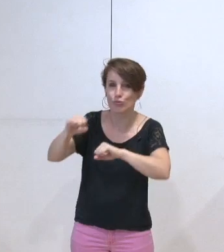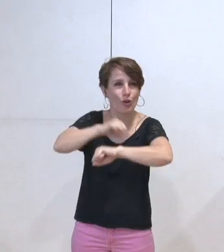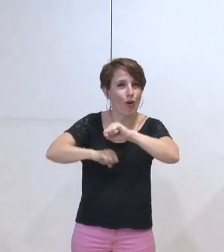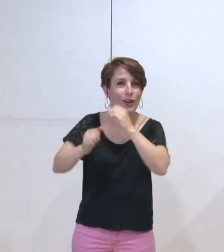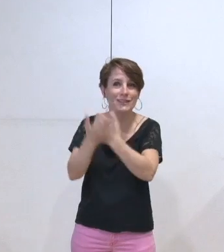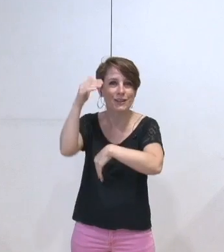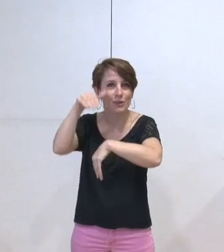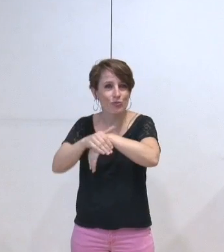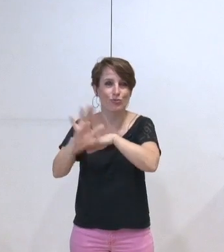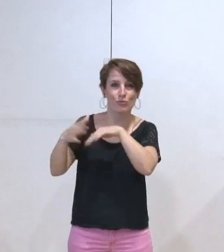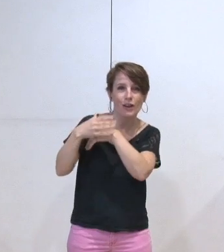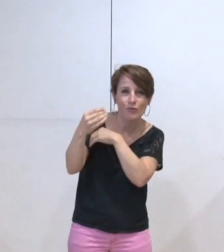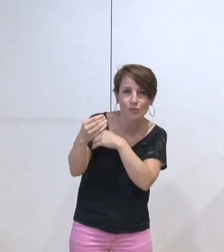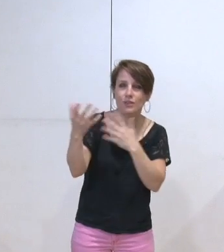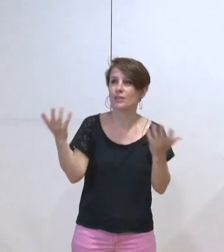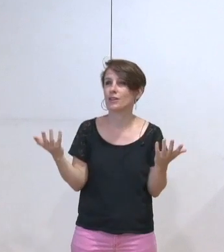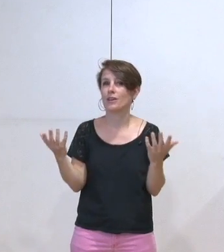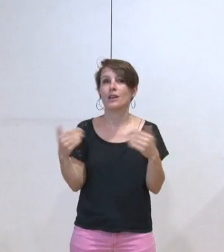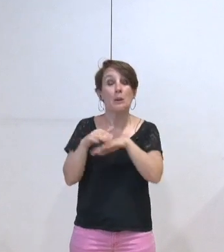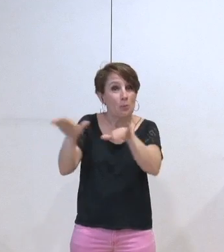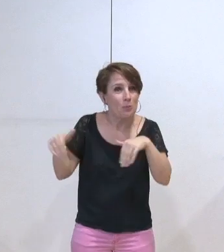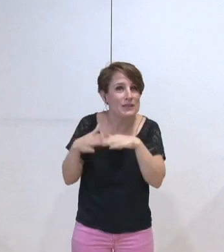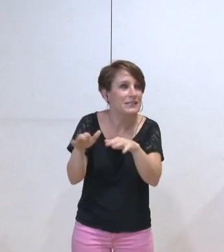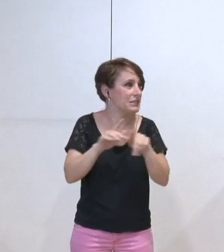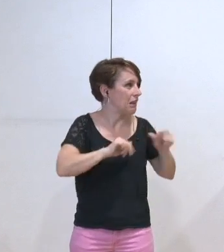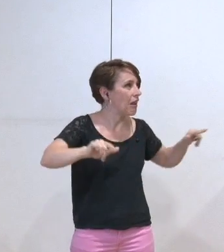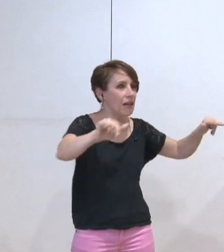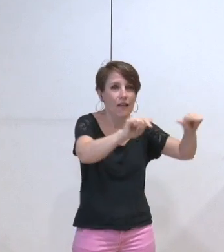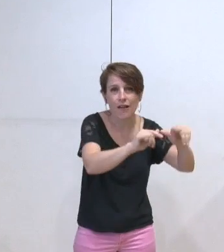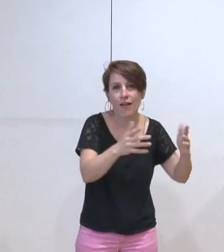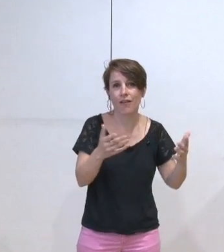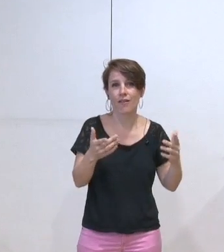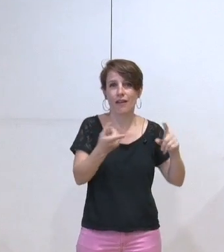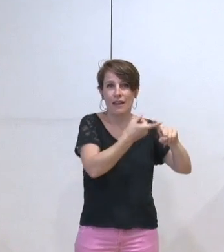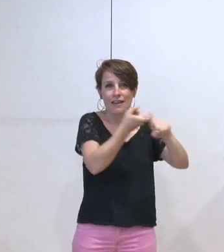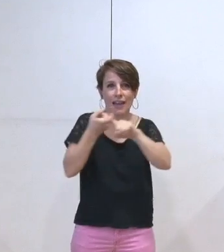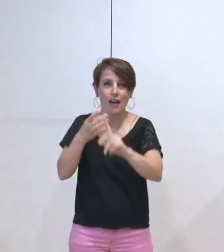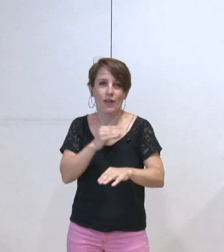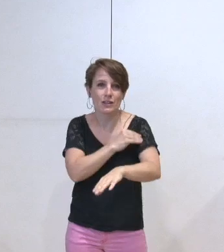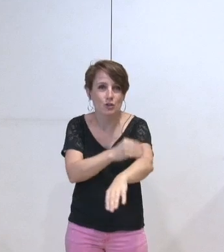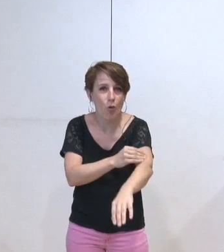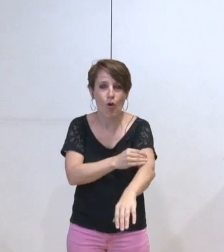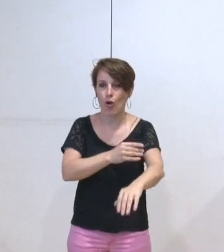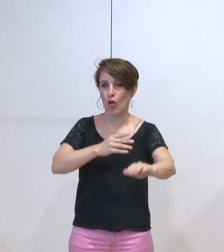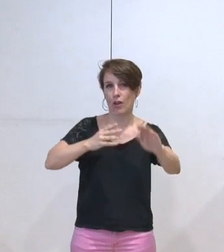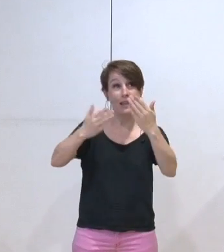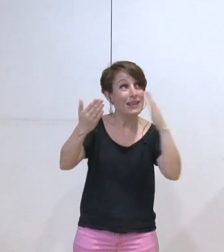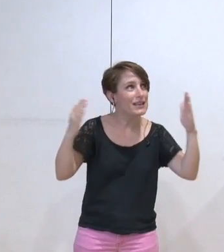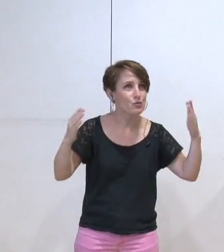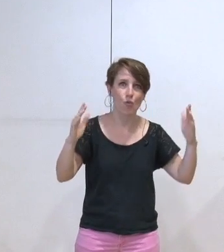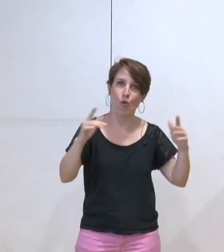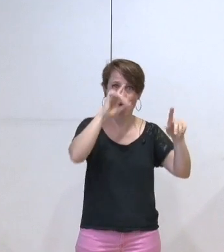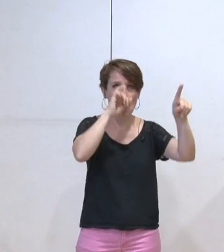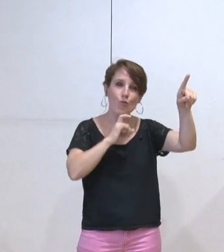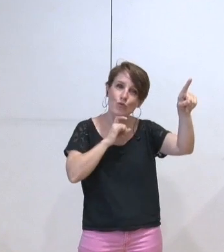par la Maison par les maisons des habitants les piscines de jambron et des dauphin la caravane du sport l'expo également au musée de